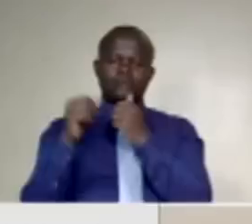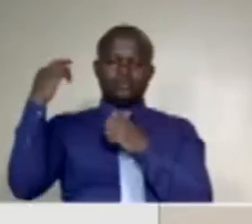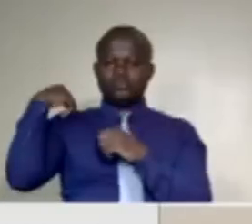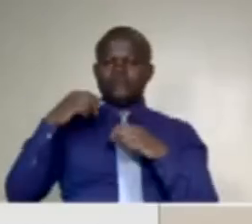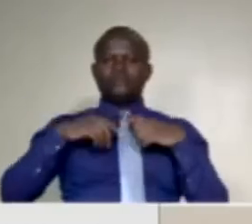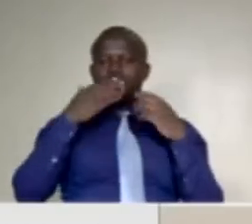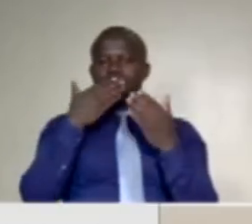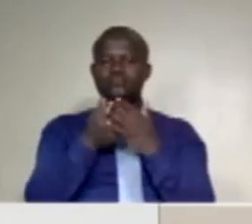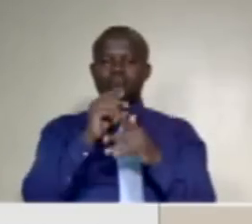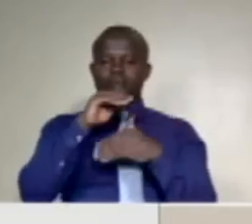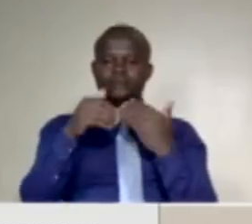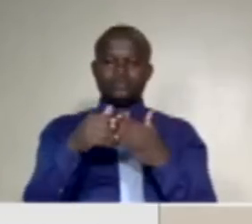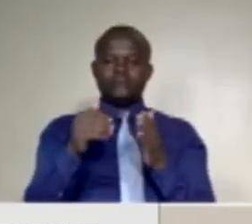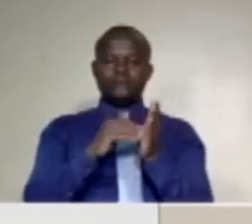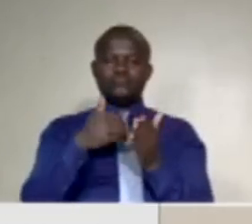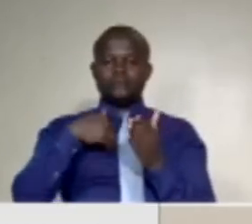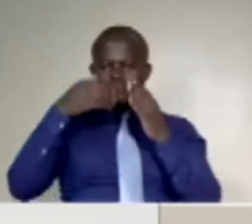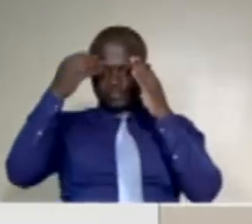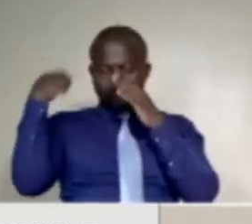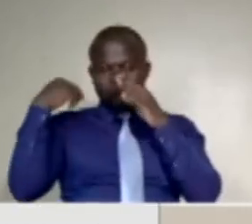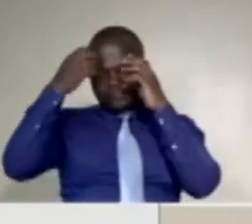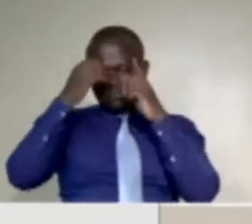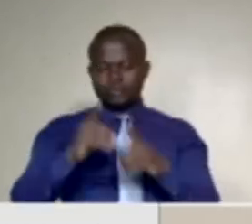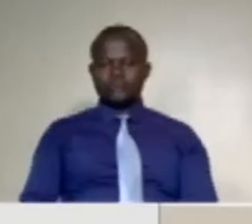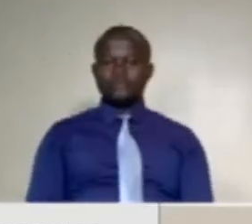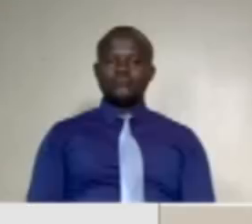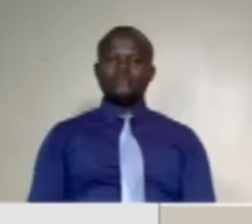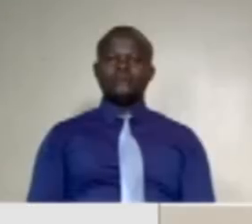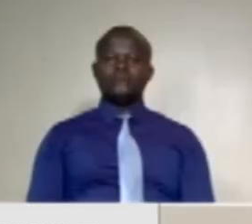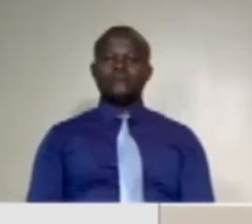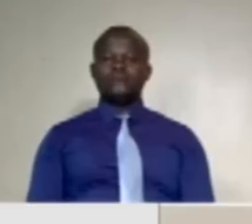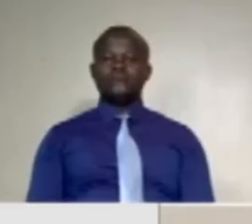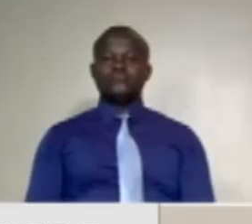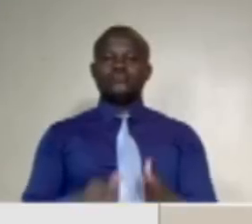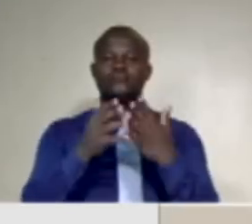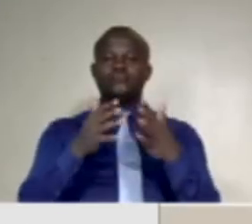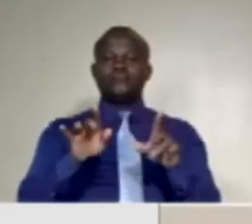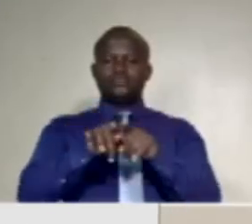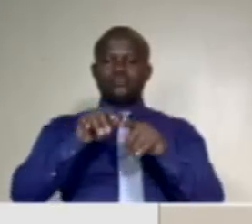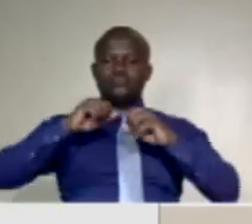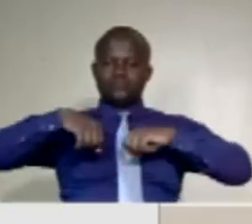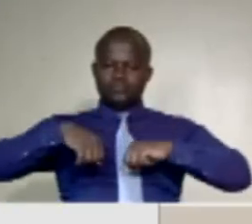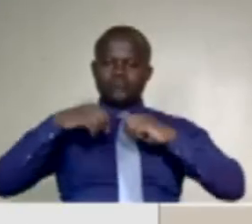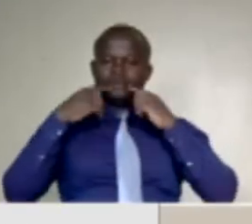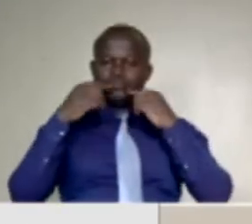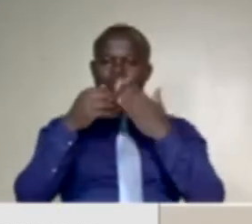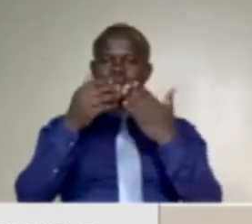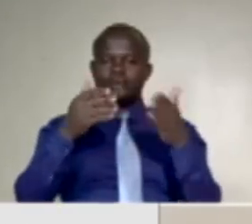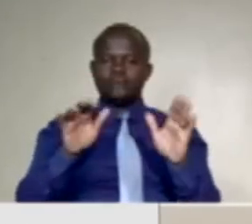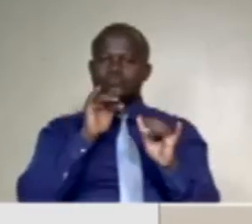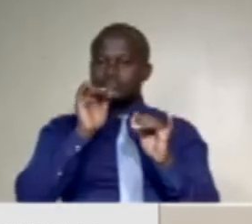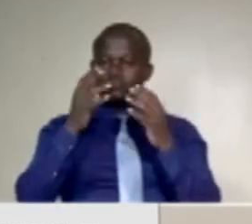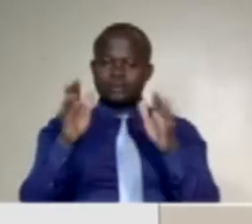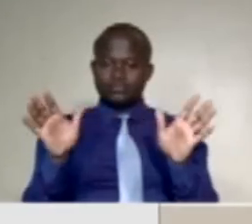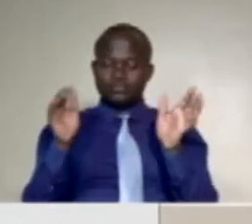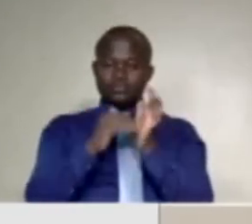ushinzwe imibereho myiza y'abaturage unafite uburezi mu nshingano. Birangira uko amasezerano abivugaga abisize bitarangiye,